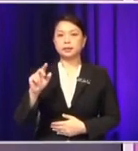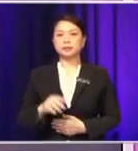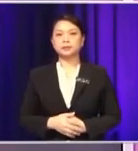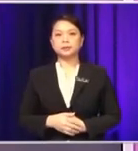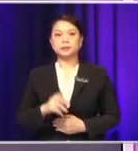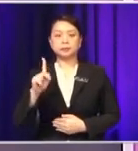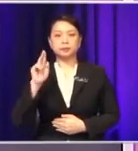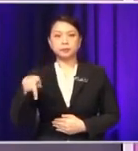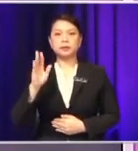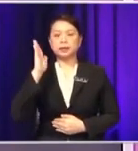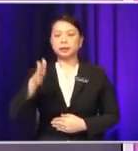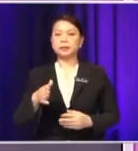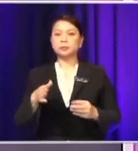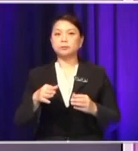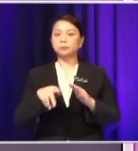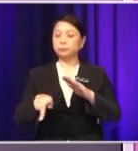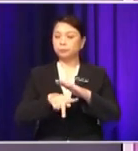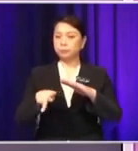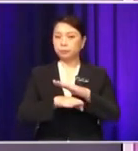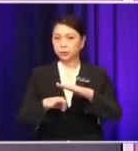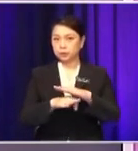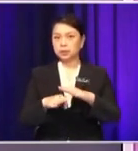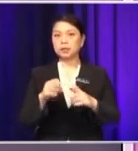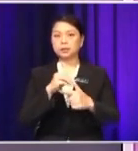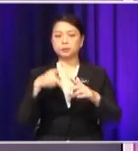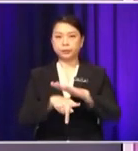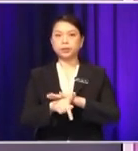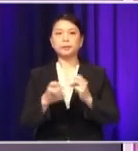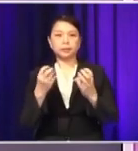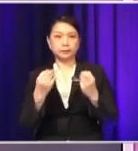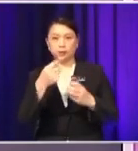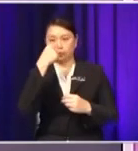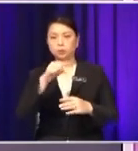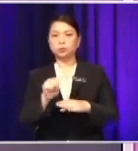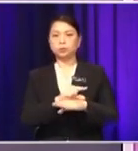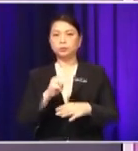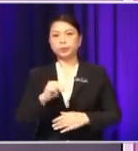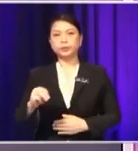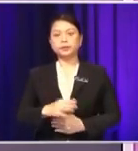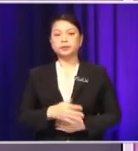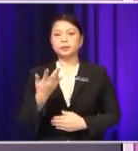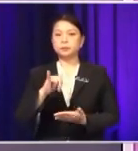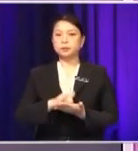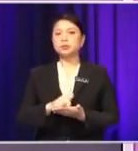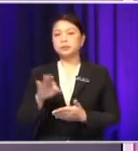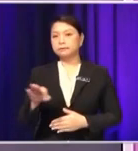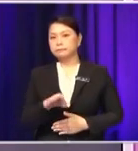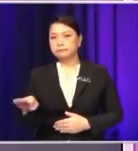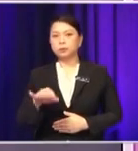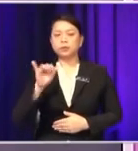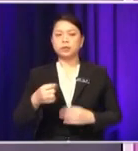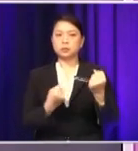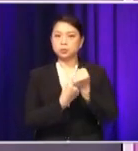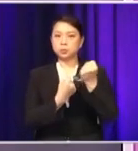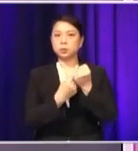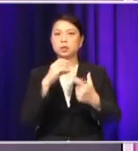kita tadi. Yang seterusnya ialah berkaitan peranan dan tanggungjawab JPN. Ini juga adalah sebagai penyokong, faktor ataupun pihak yang menyokong,